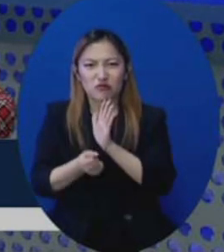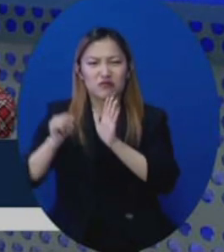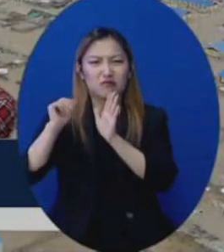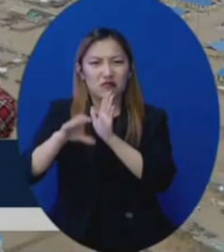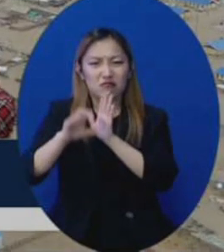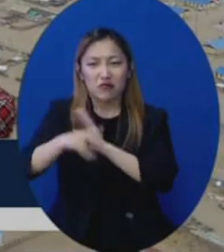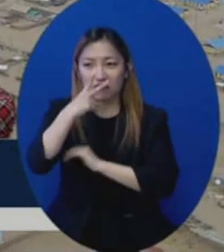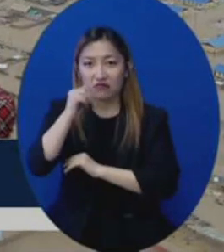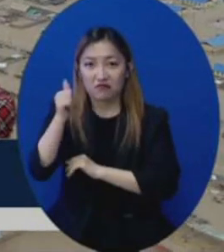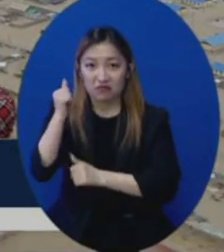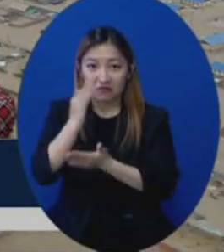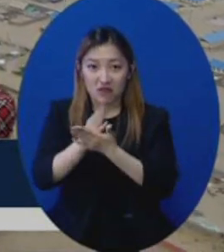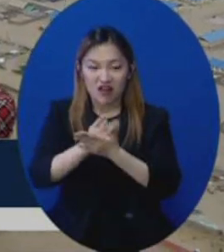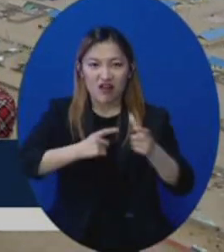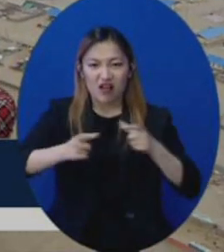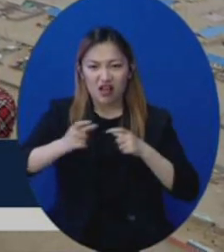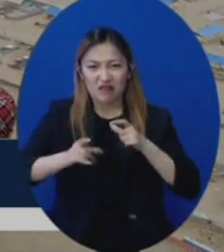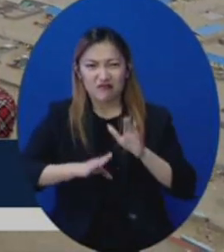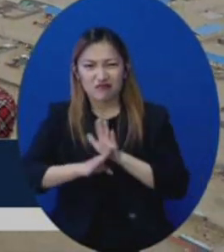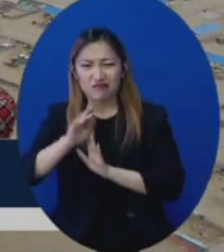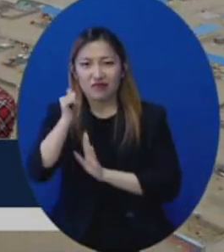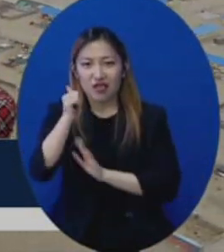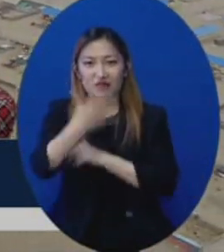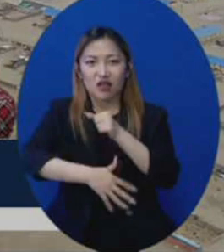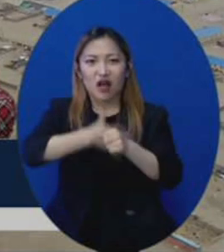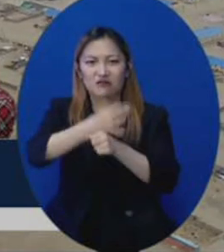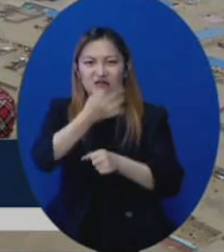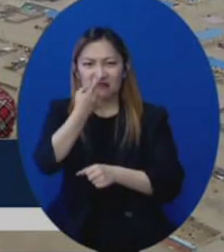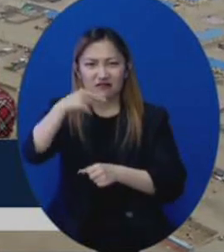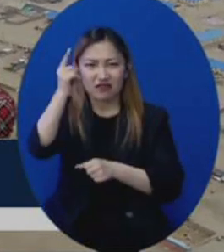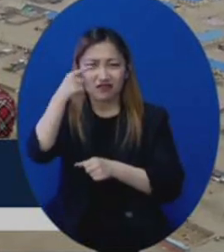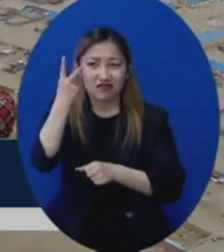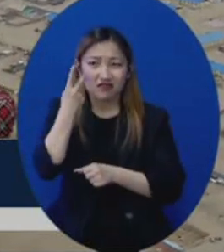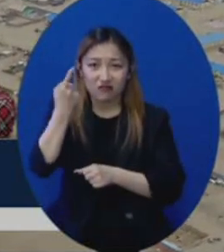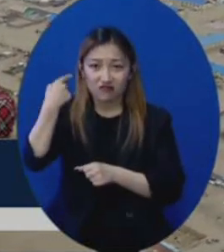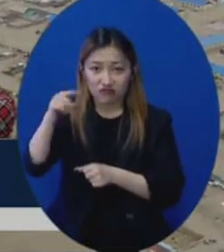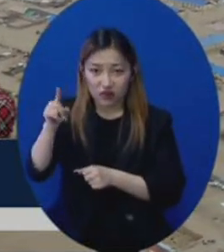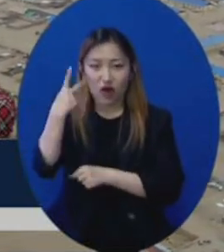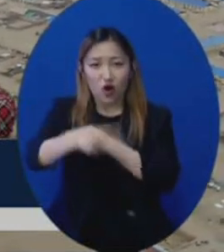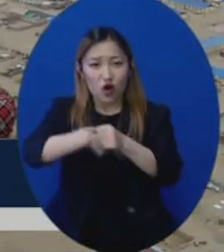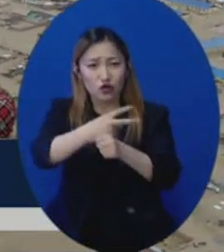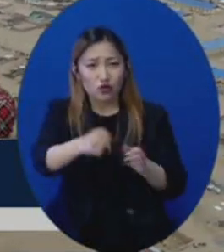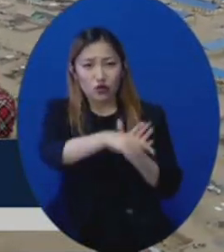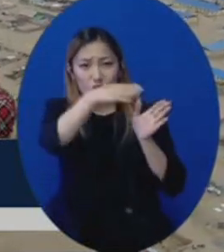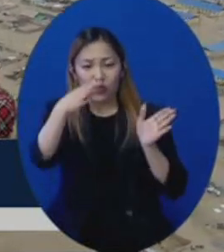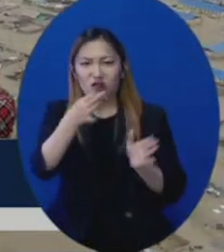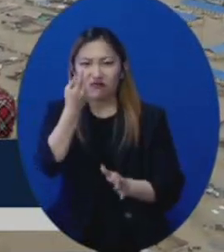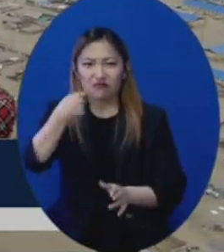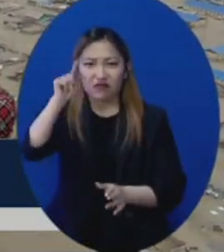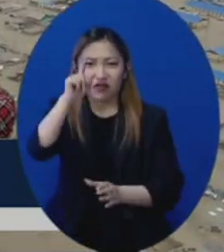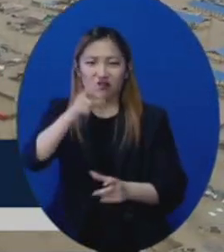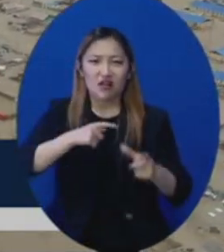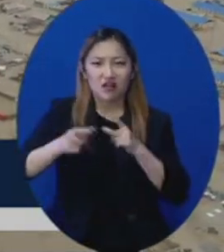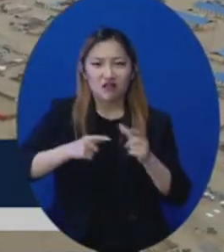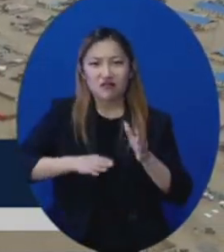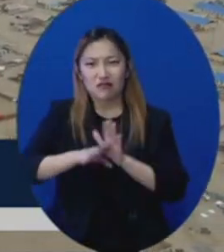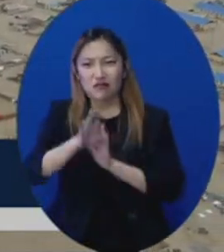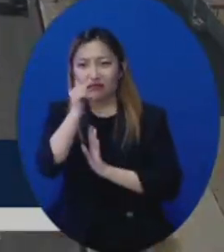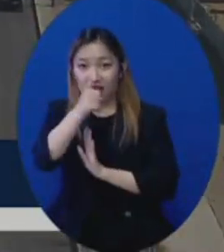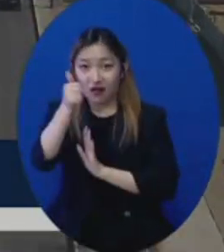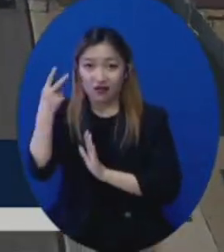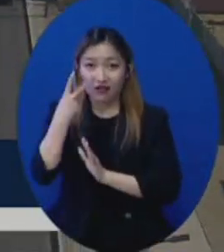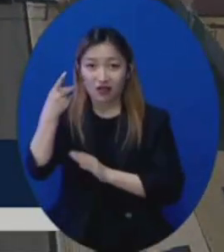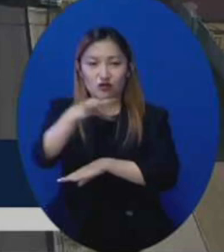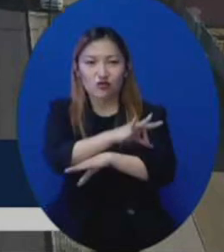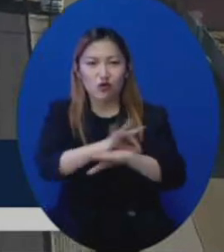болсон. Эдийн засгийн өсөлтөд чадвараар сүүлийн 5 жилд эхний байруудад ирэмлэгдэж өнгөрсөн 2 жилээс тэргүүн байранд орж хэлсэн. Энэ нь томоохон